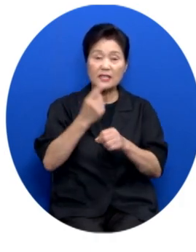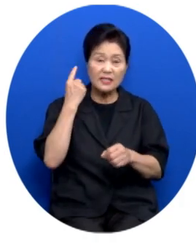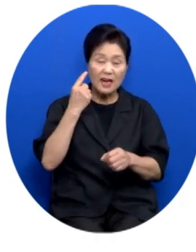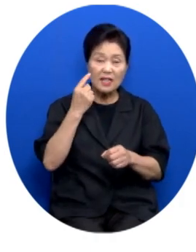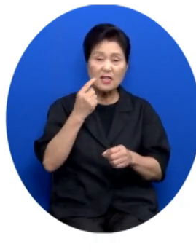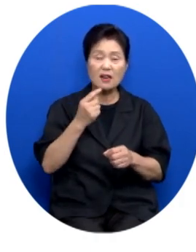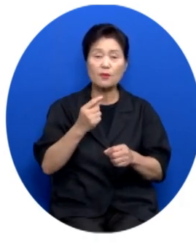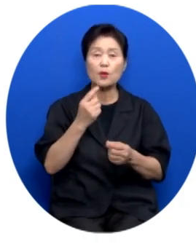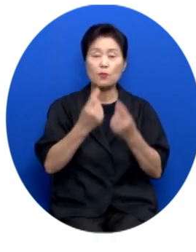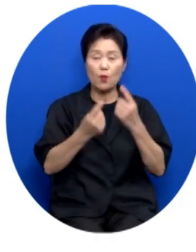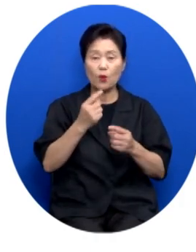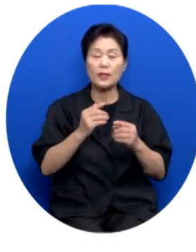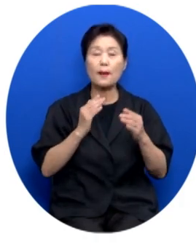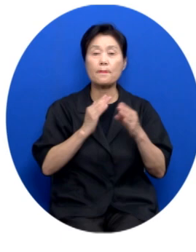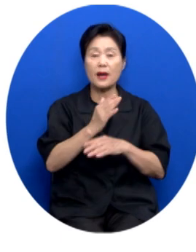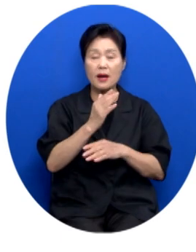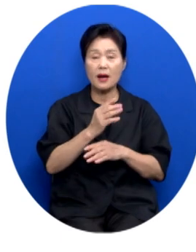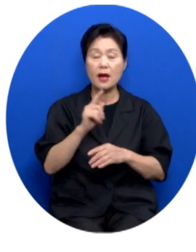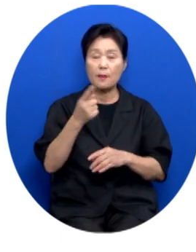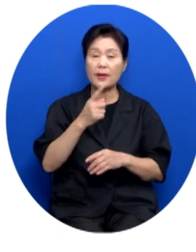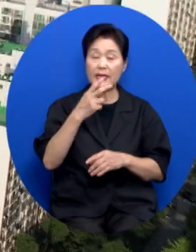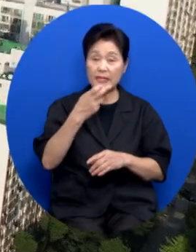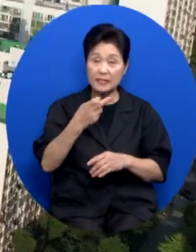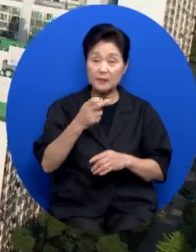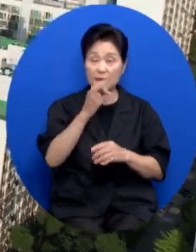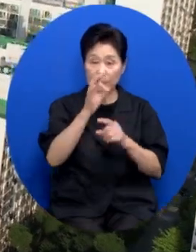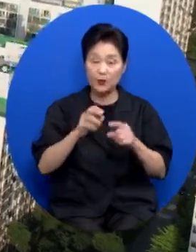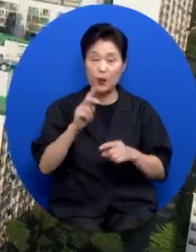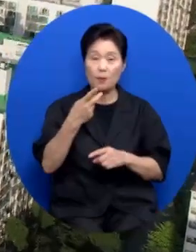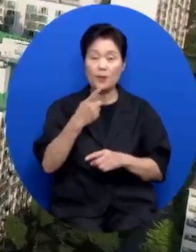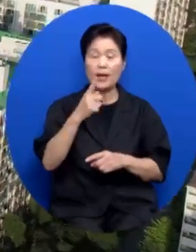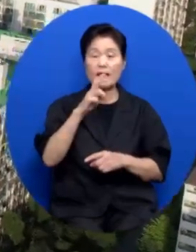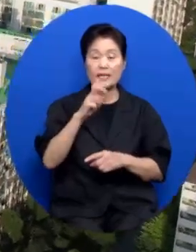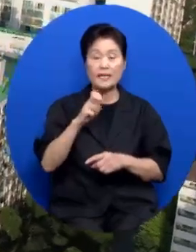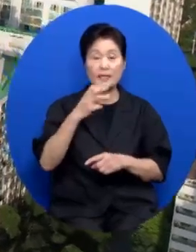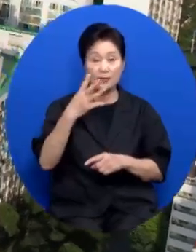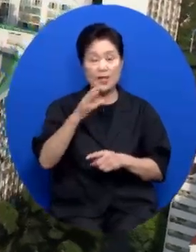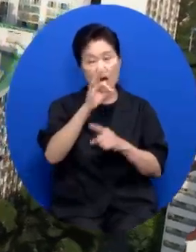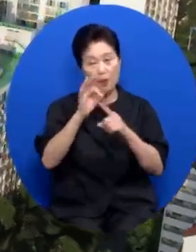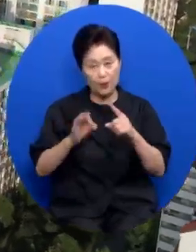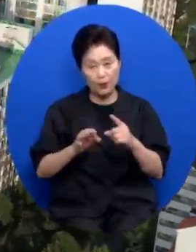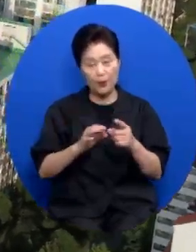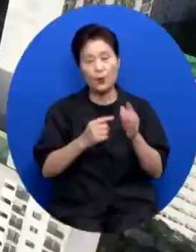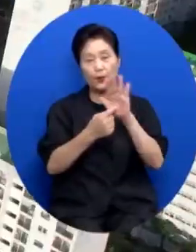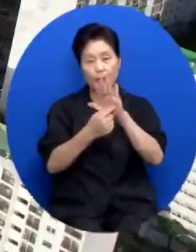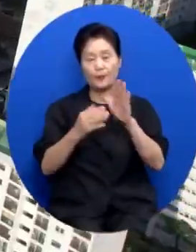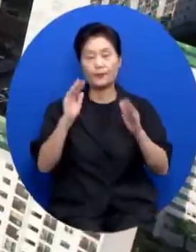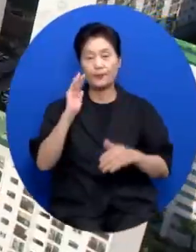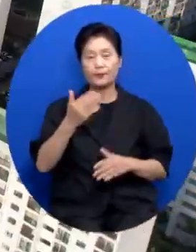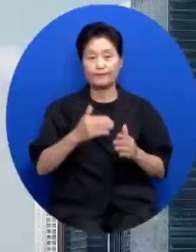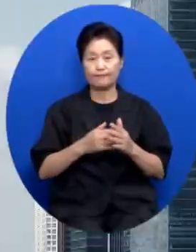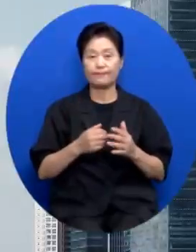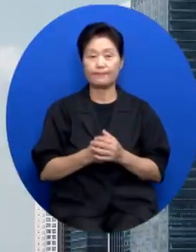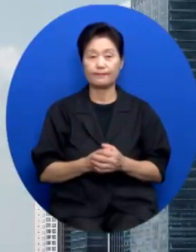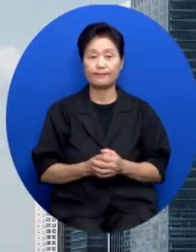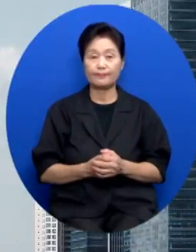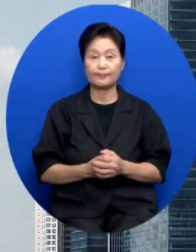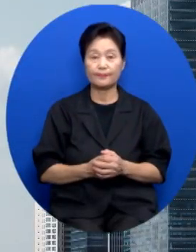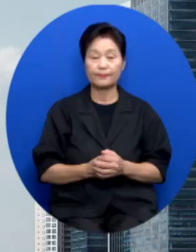거래 총액을 넘어서 각각 112%, 124% 수준을 보인 것으로 파악됐습니다.